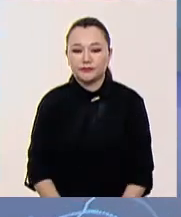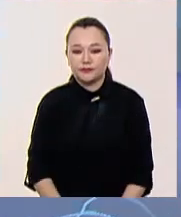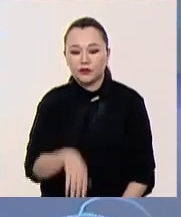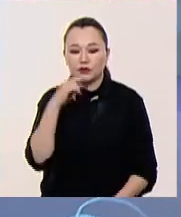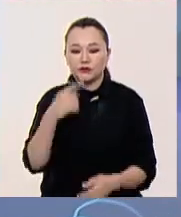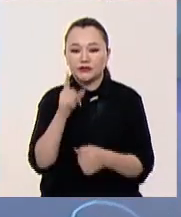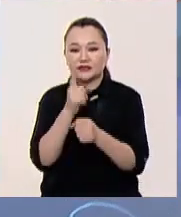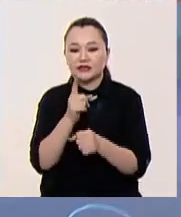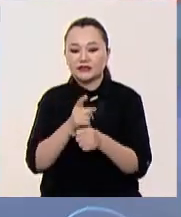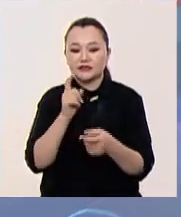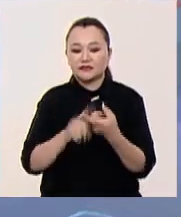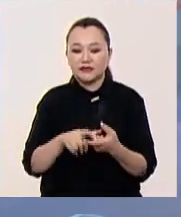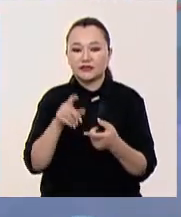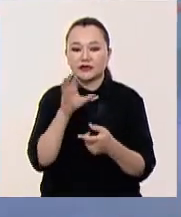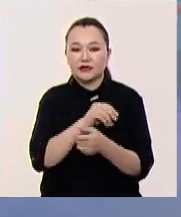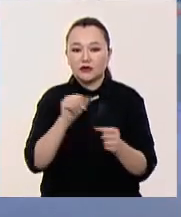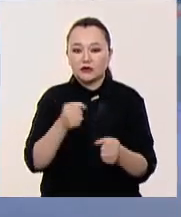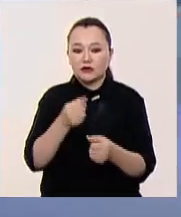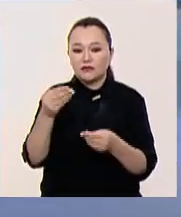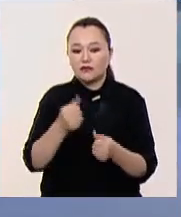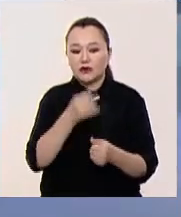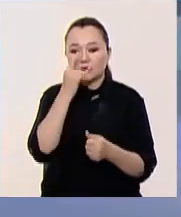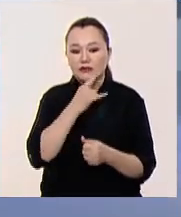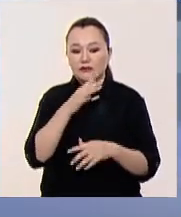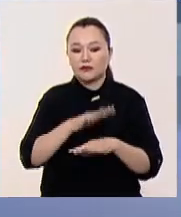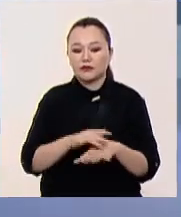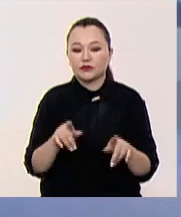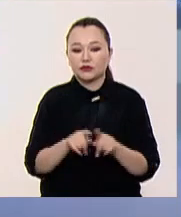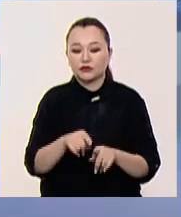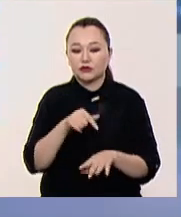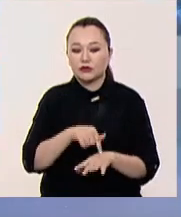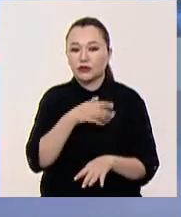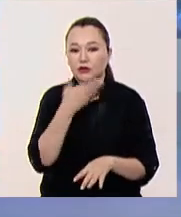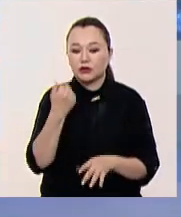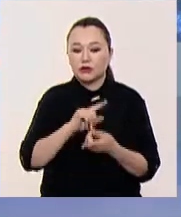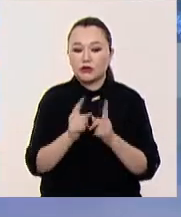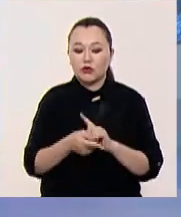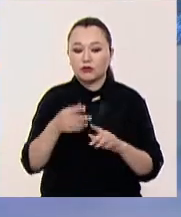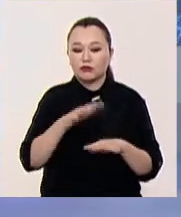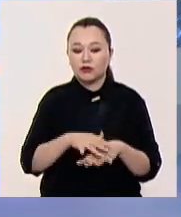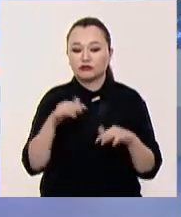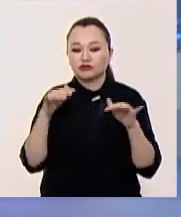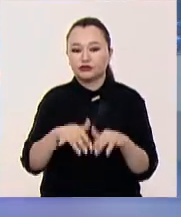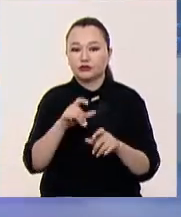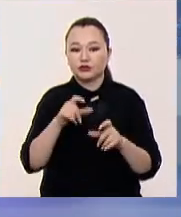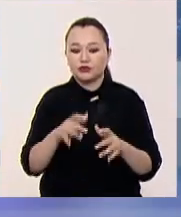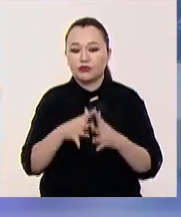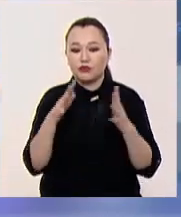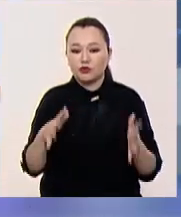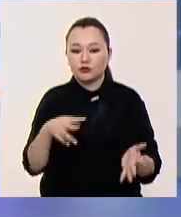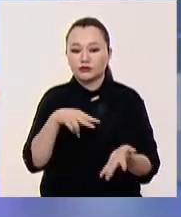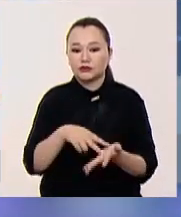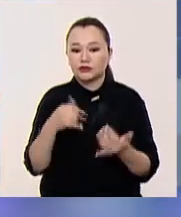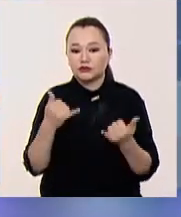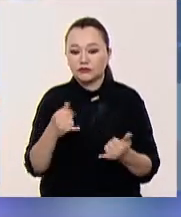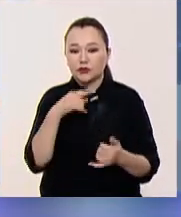Ресейге салынған санкциялардың салқыны Қазақстандағы банктерге тие қоймапты. Керісінше, қаржы орталықтарына ағылған клиенттер саны артқан. Мәселен,